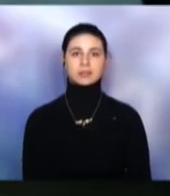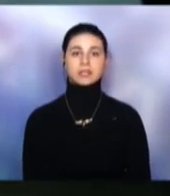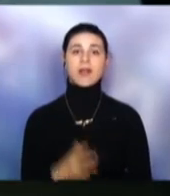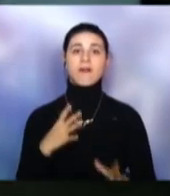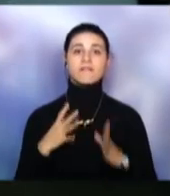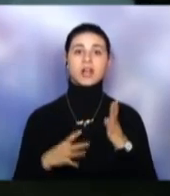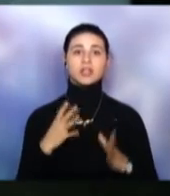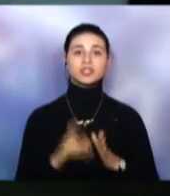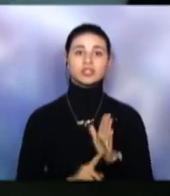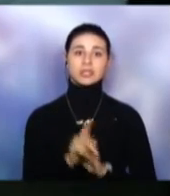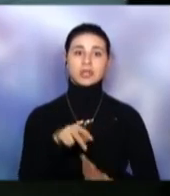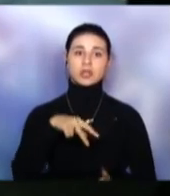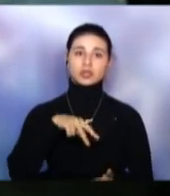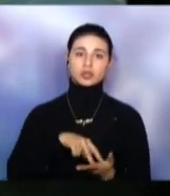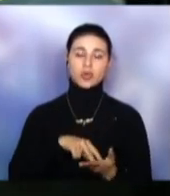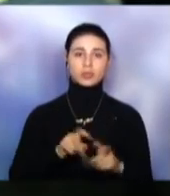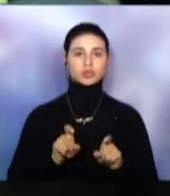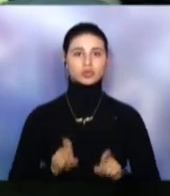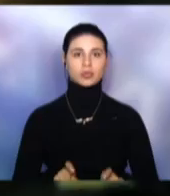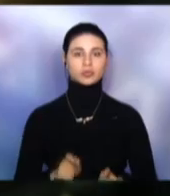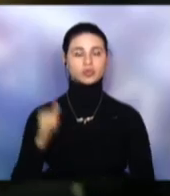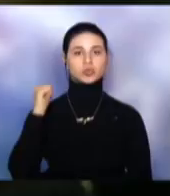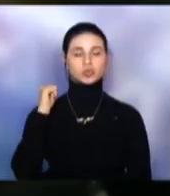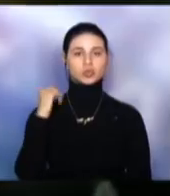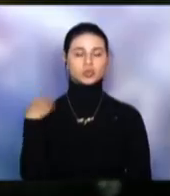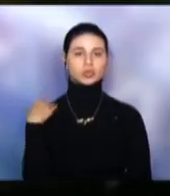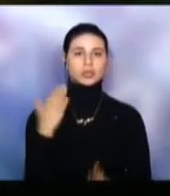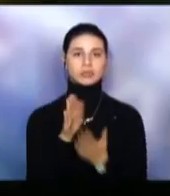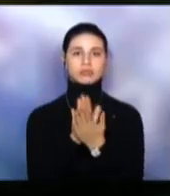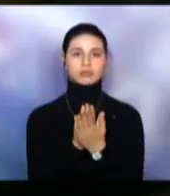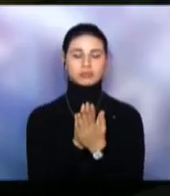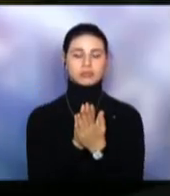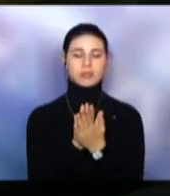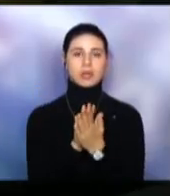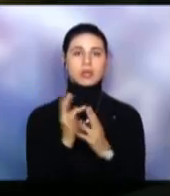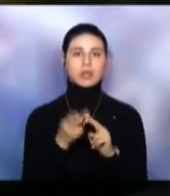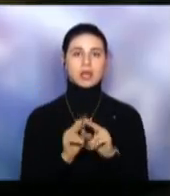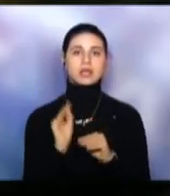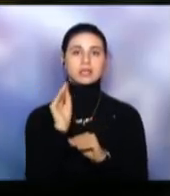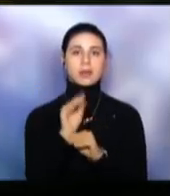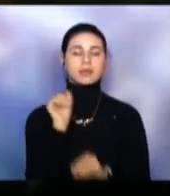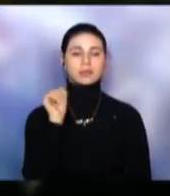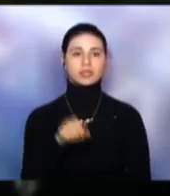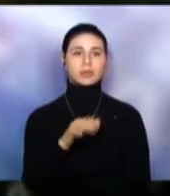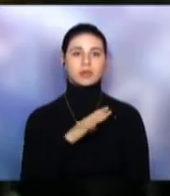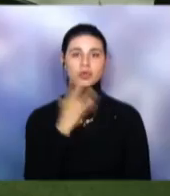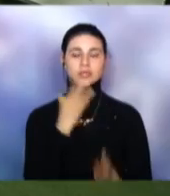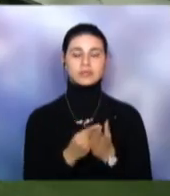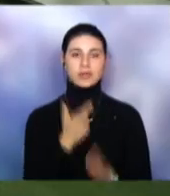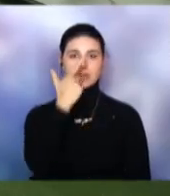დაწყება დგომში ან ჯდომში მიხლდნობილი ზურგით. ეს მდგომარეობა დამატებითი შესაძლებლობაა თქვენი